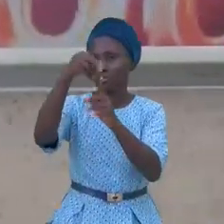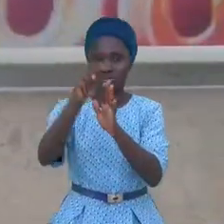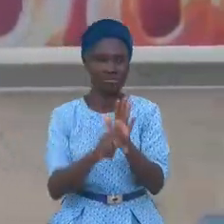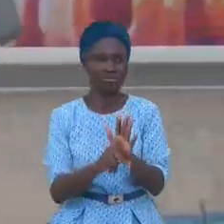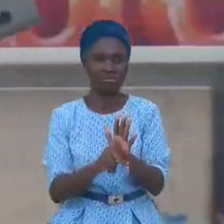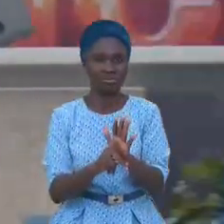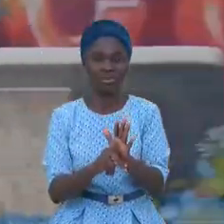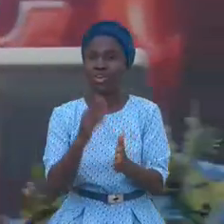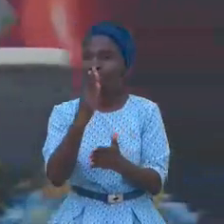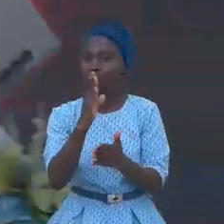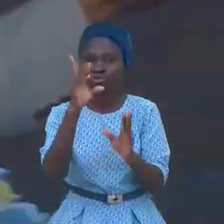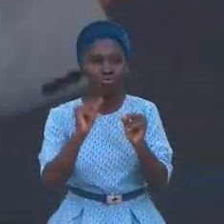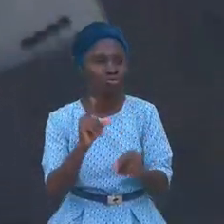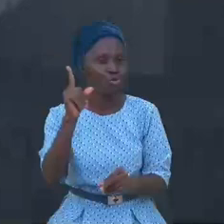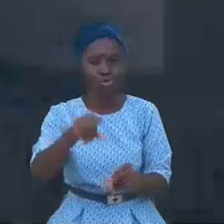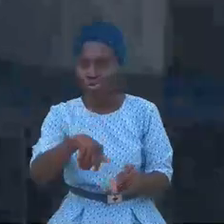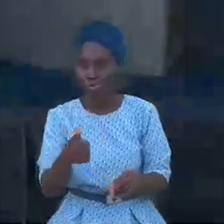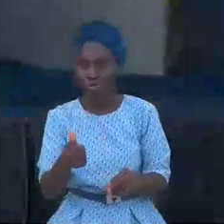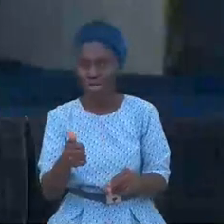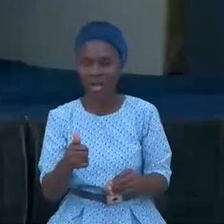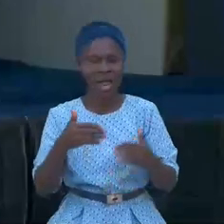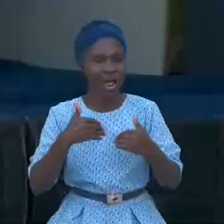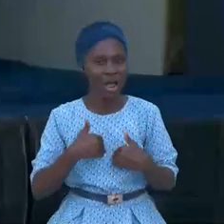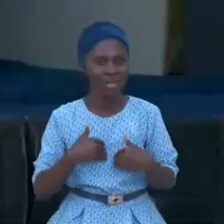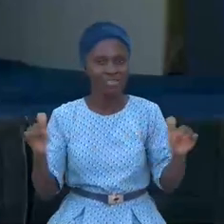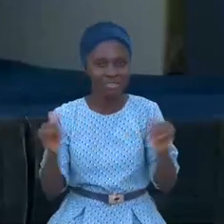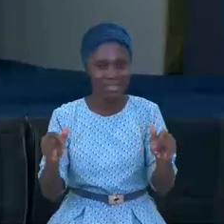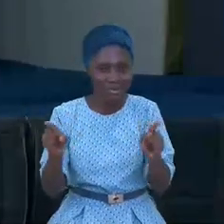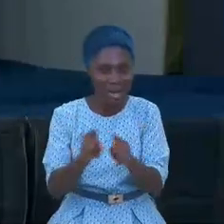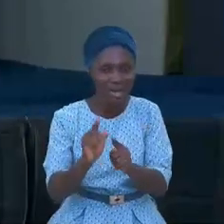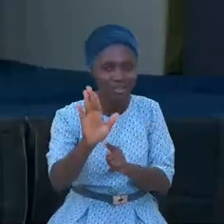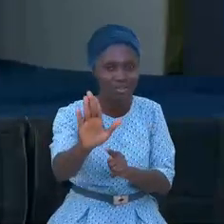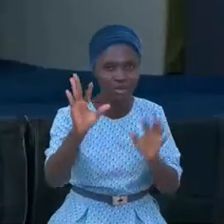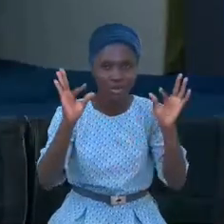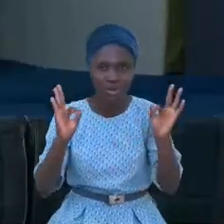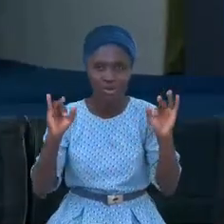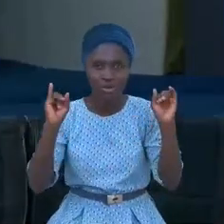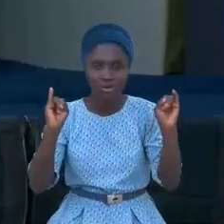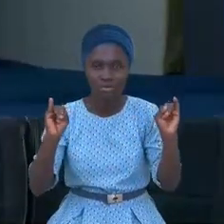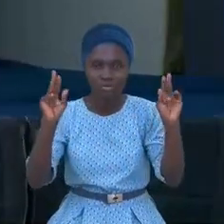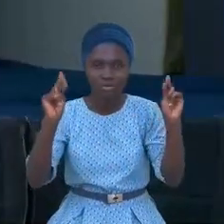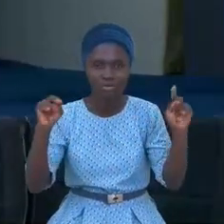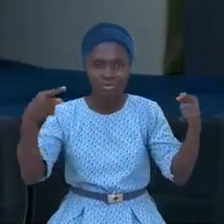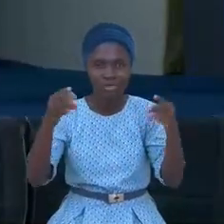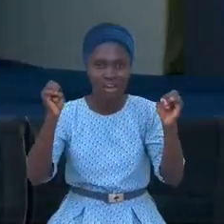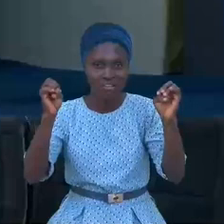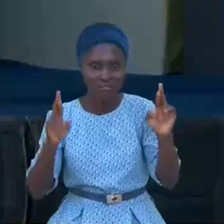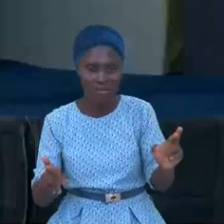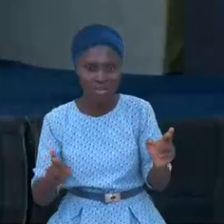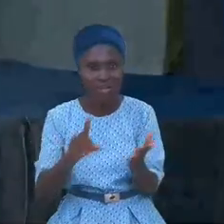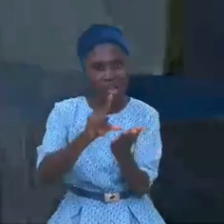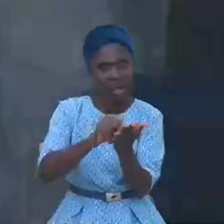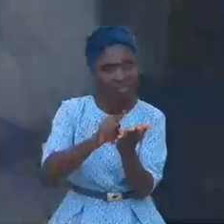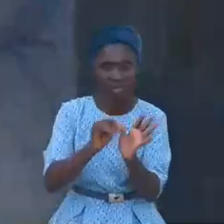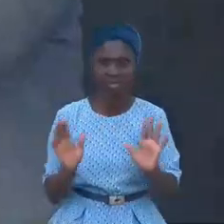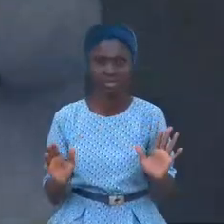terre a tes empreintes digitales. Personne sur terre n'a tes